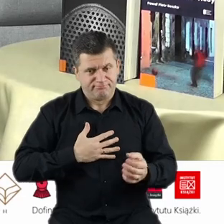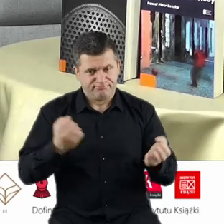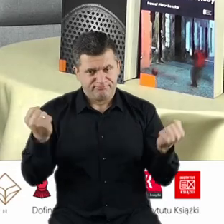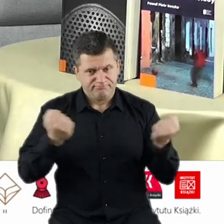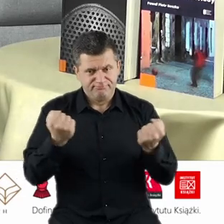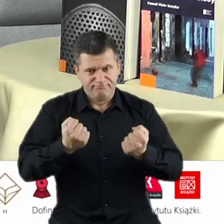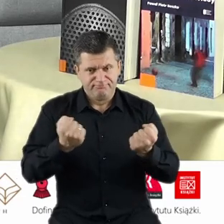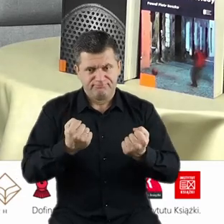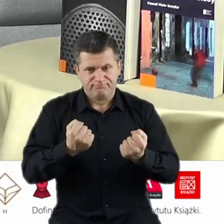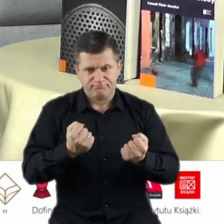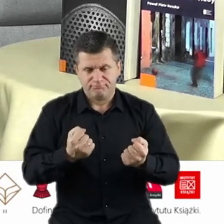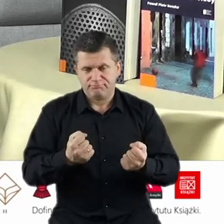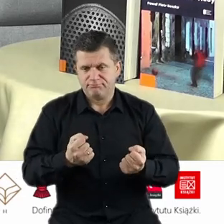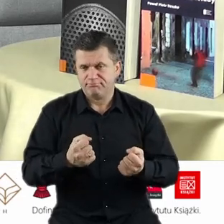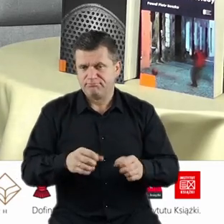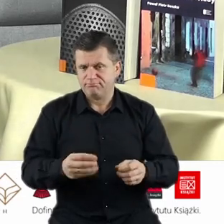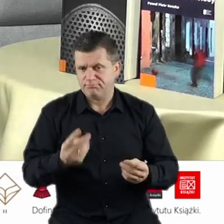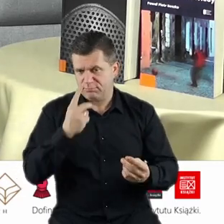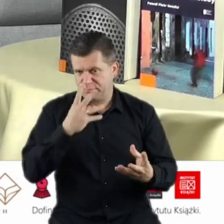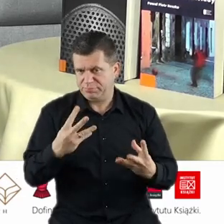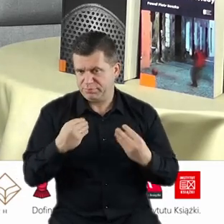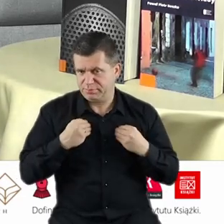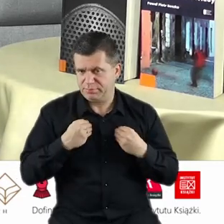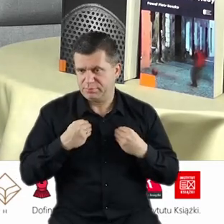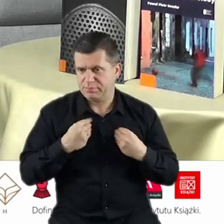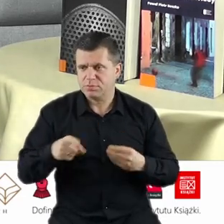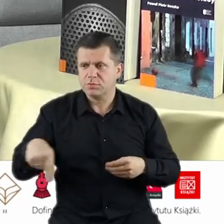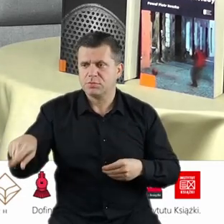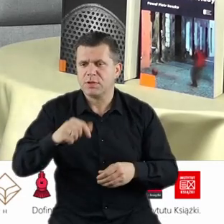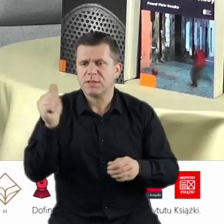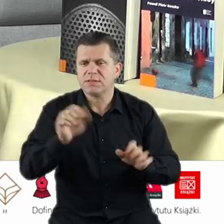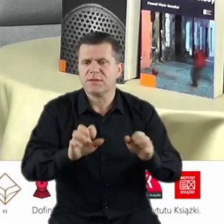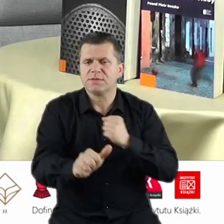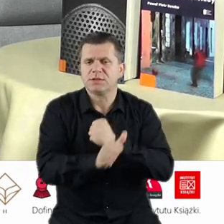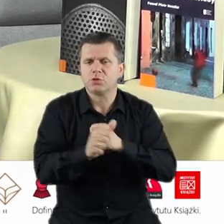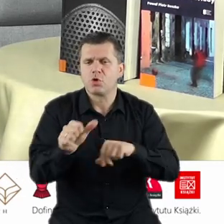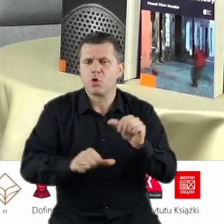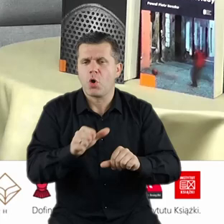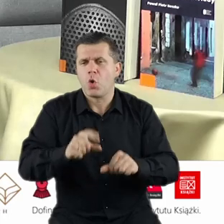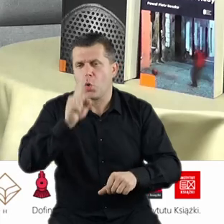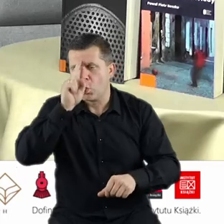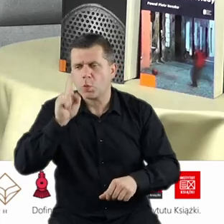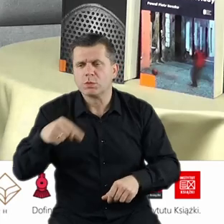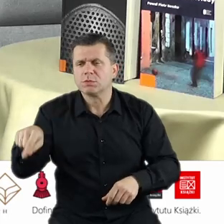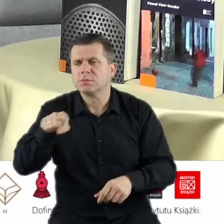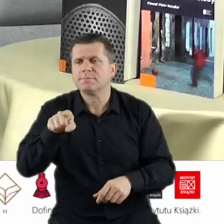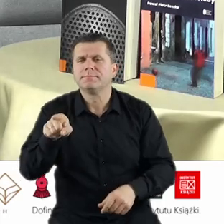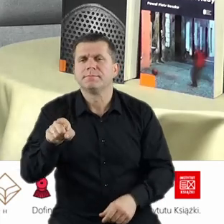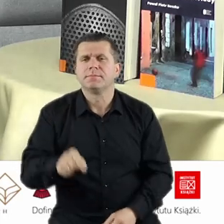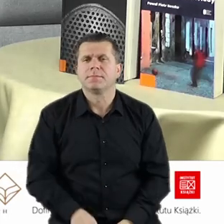bardzo uderzające, to jakby argumentacja zatrzymanych osób w Sobiborze w 60 roku,